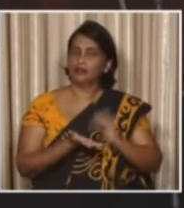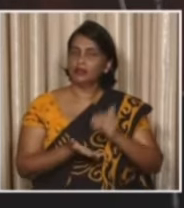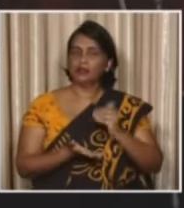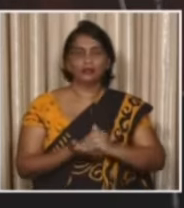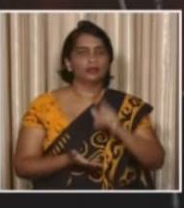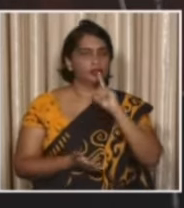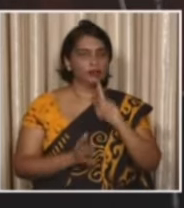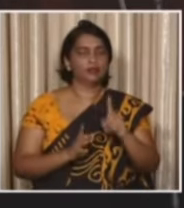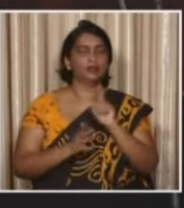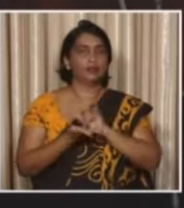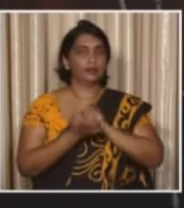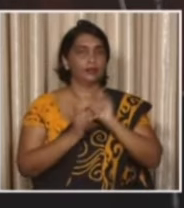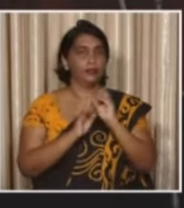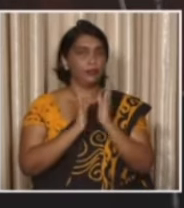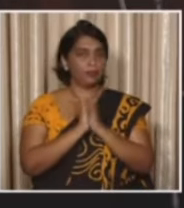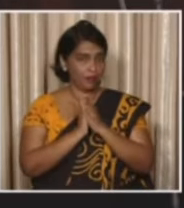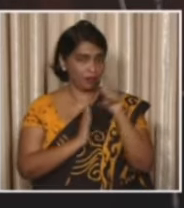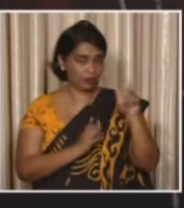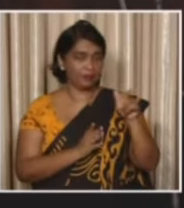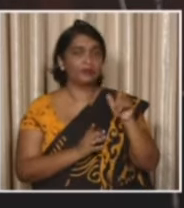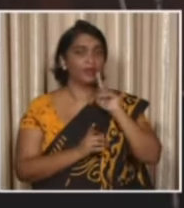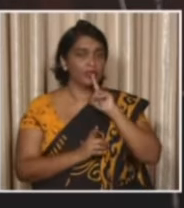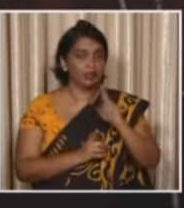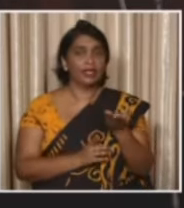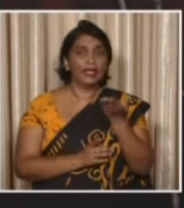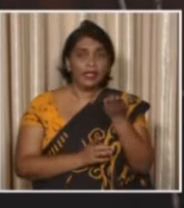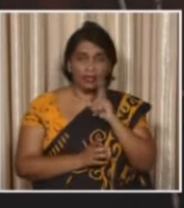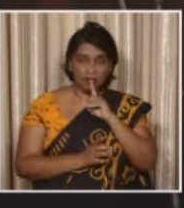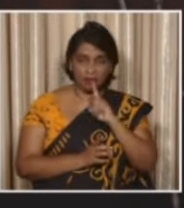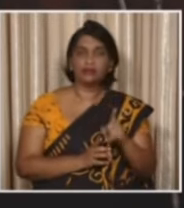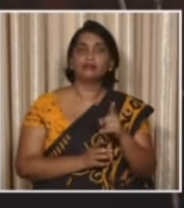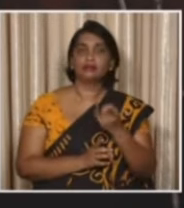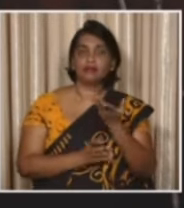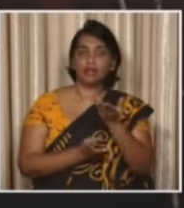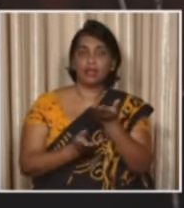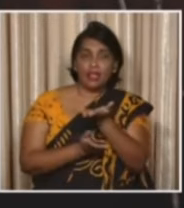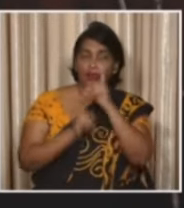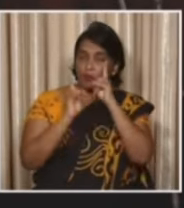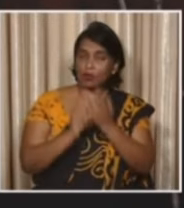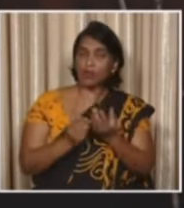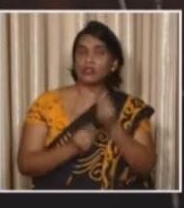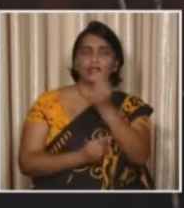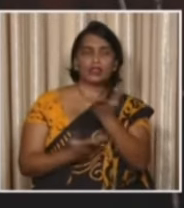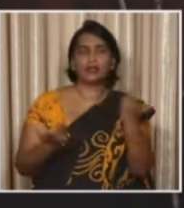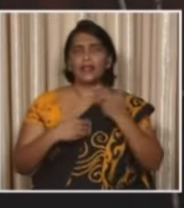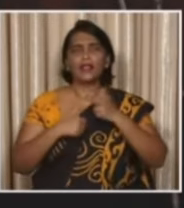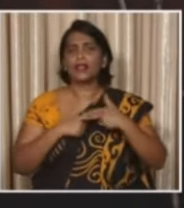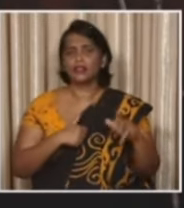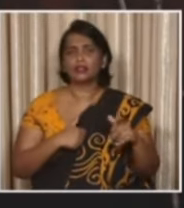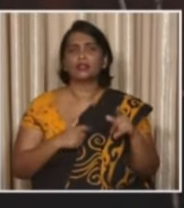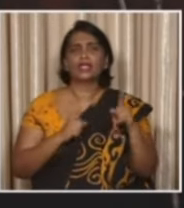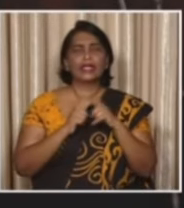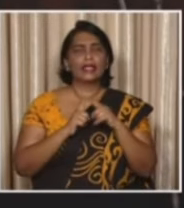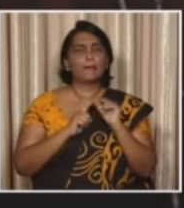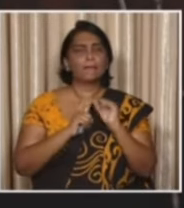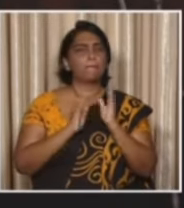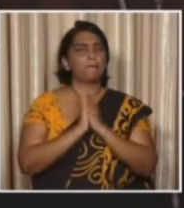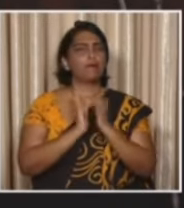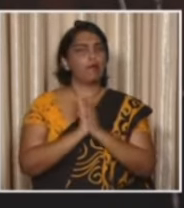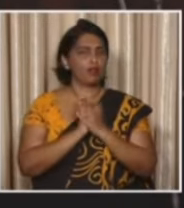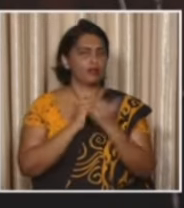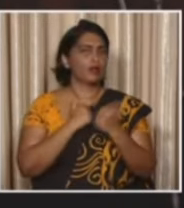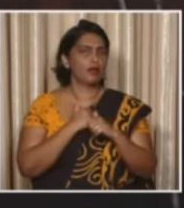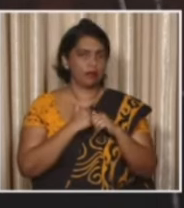కివ్వ ఆగమన డిపార్ట్మెంట్ ఒకట మే ఇల్లన ఇల్లుమట సెపుమక్కరన బెరి హేతు ఏగొల్లు కేనో ఈ పాస్పోర్ట్ ఎక్క కదనో ఏ